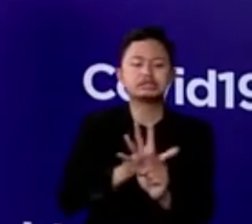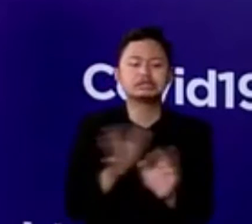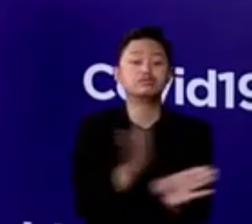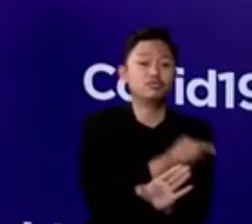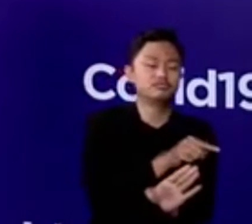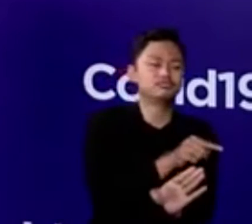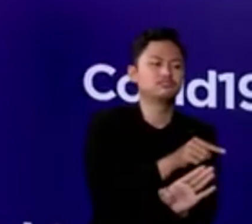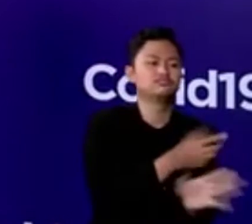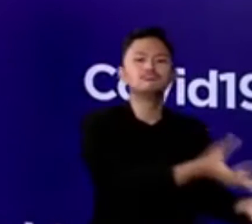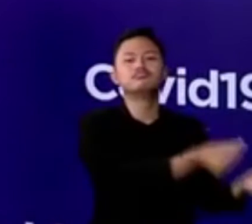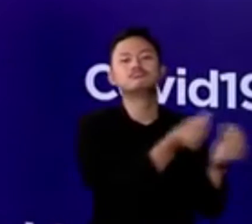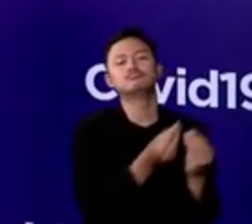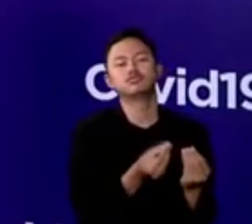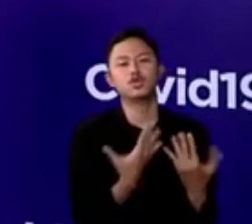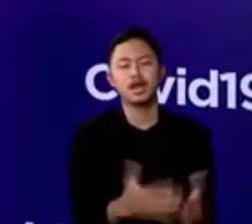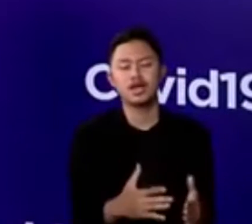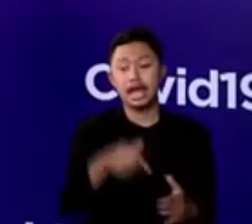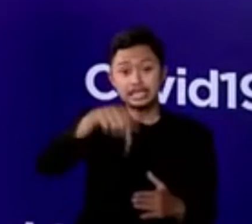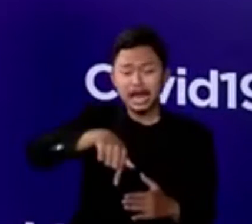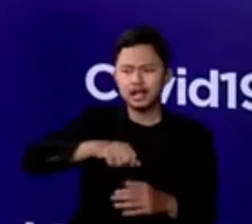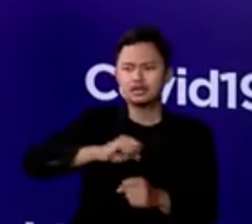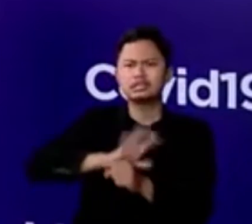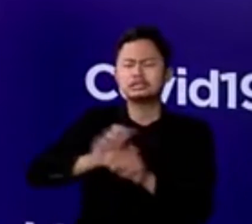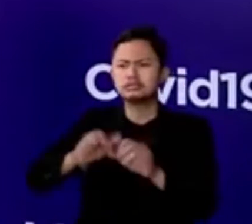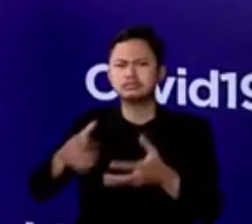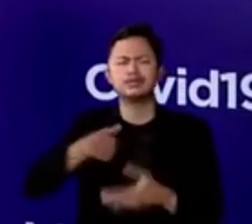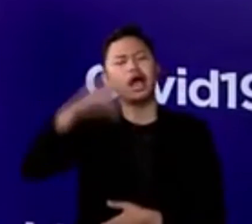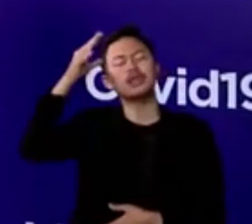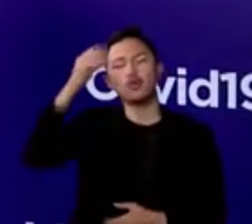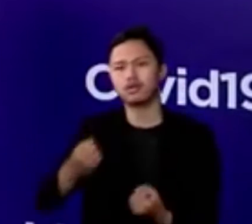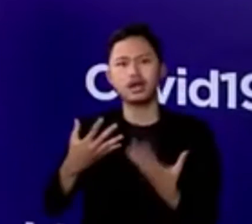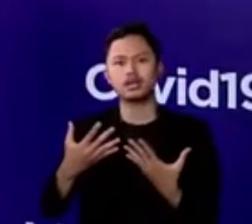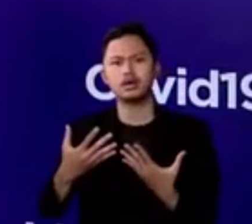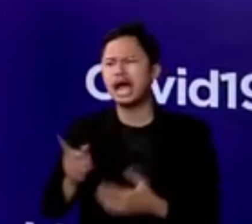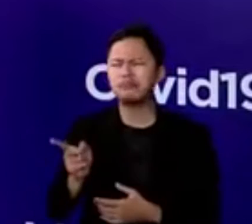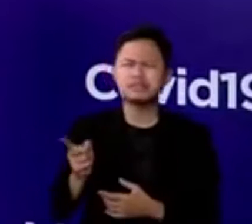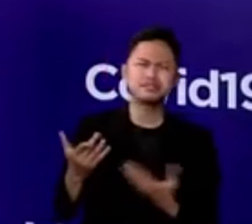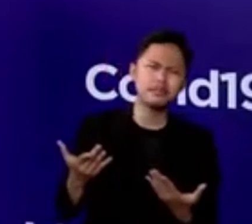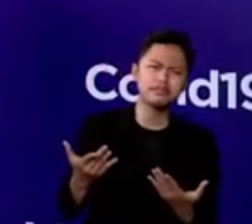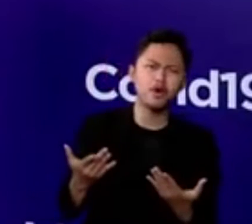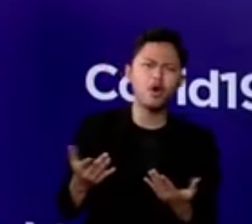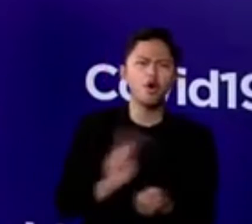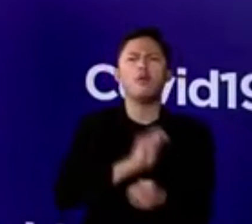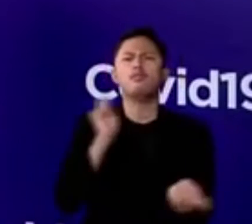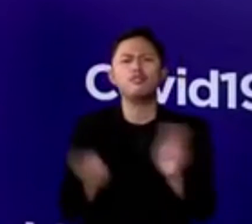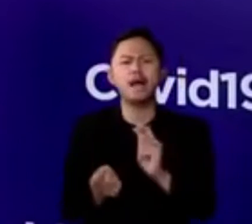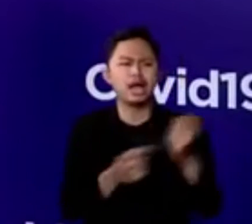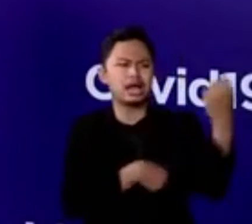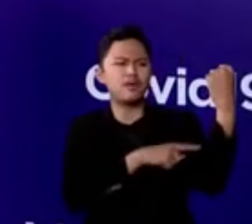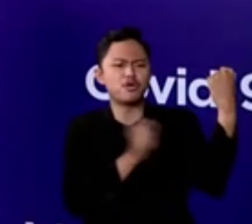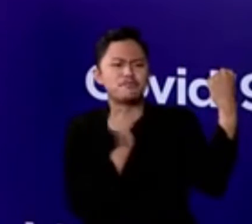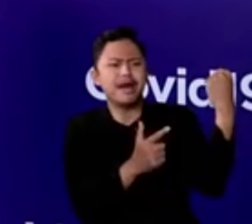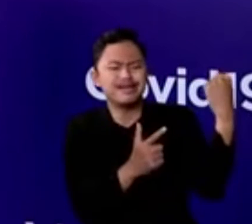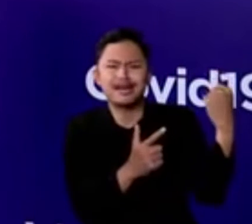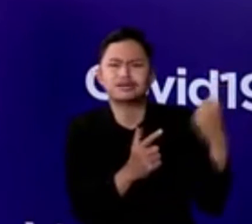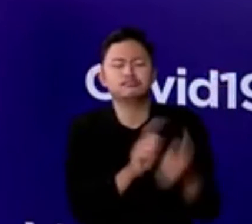ini ditekan setelah ada masa pandemi ini kan dia juga tidak menyangka bahwasannya ada perubahan-perubahan daya beli